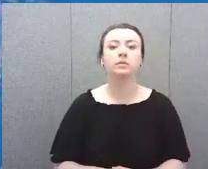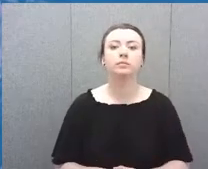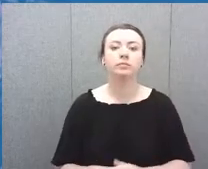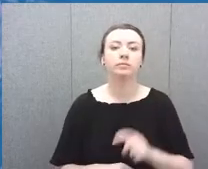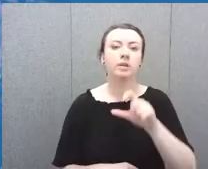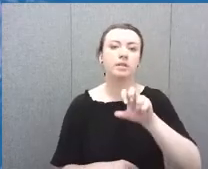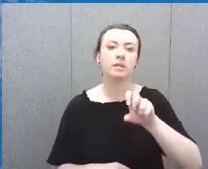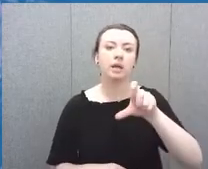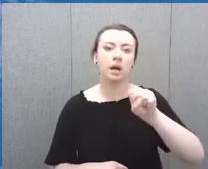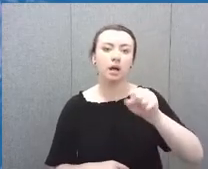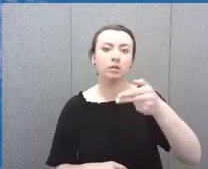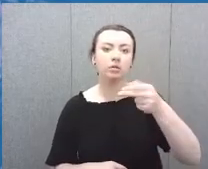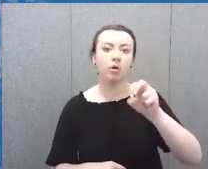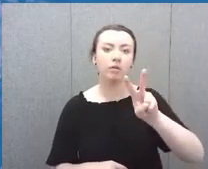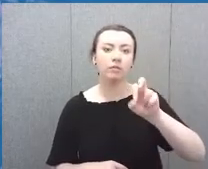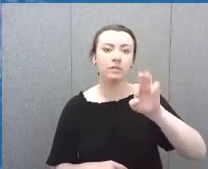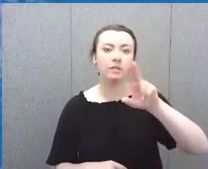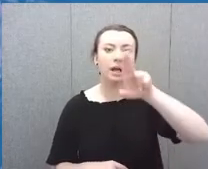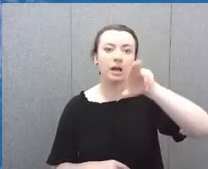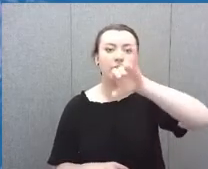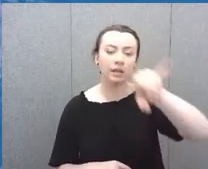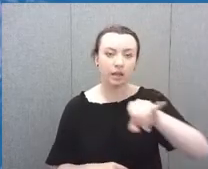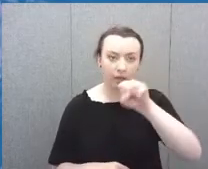я бы сказала, это было более